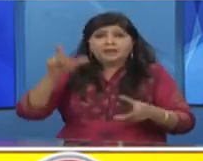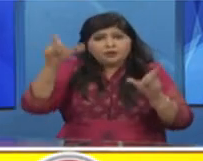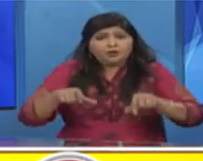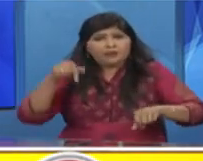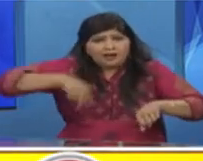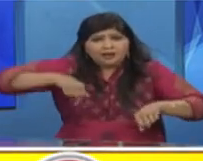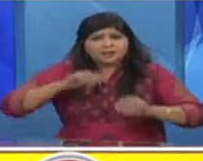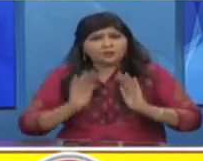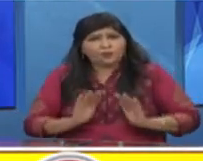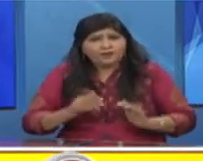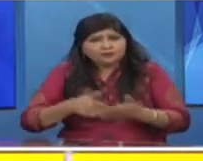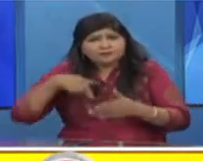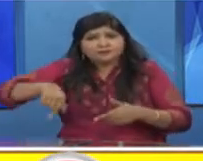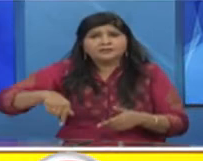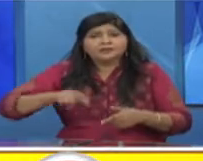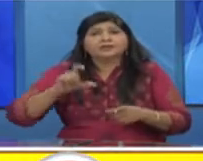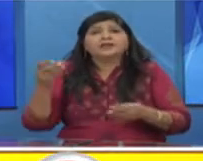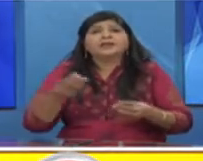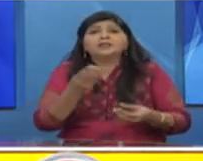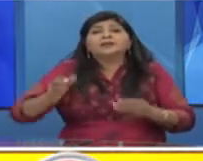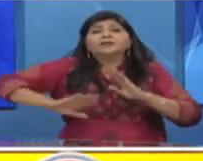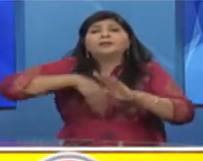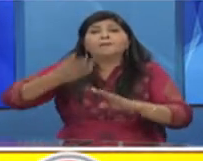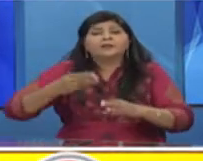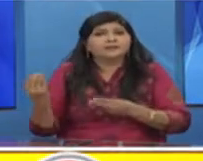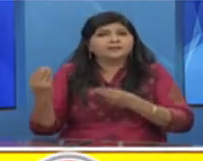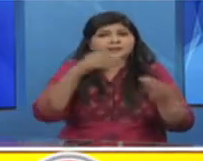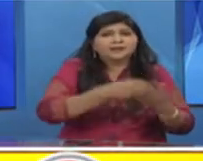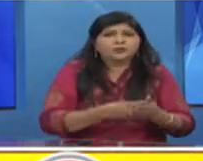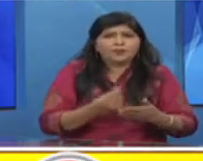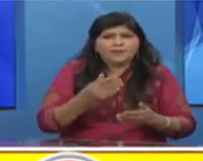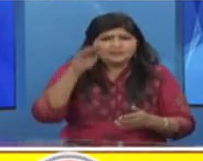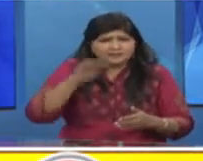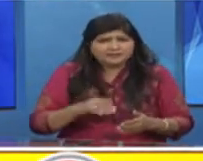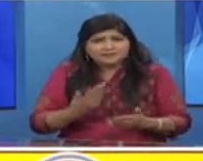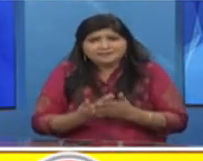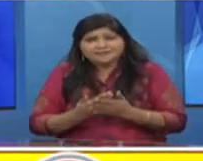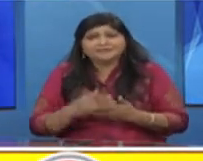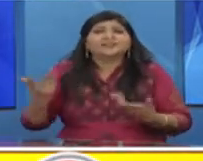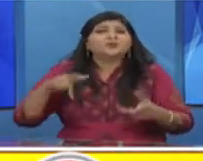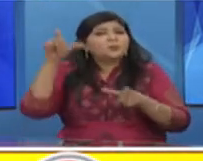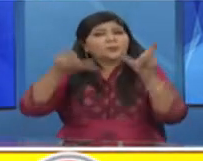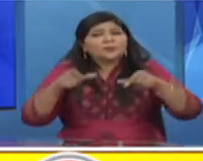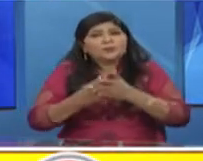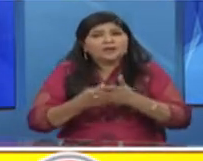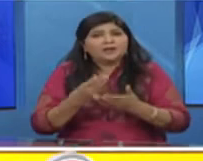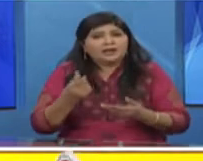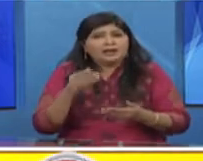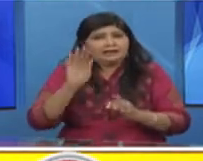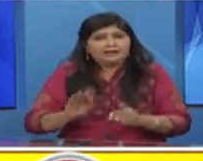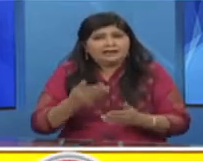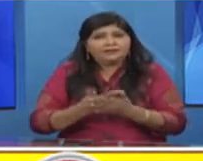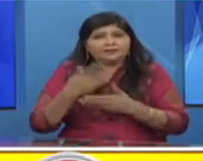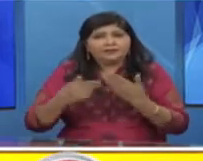हैं कि वो सोचते हैं कि दिवाली के बाद जाएंगे तो शायद थोड़ा सस्ता भी मिल जाएगा। तो बहुत लोग होंगे जिनकी अभी खरीदी बाकी भी